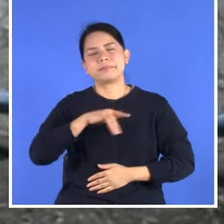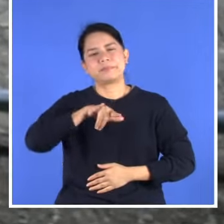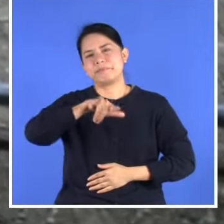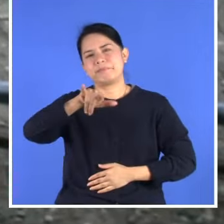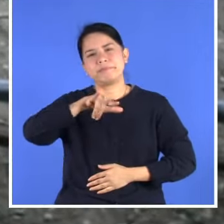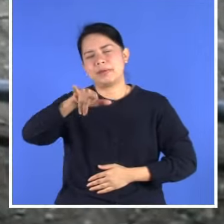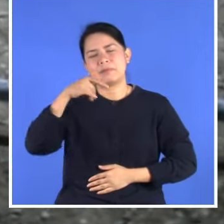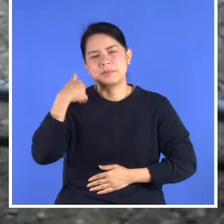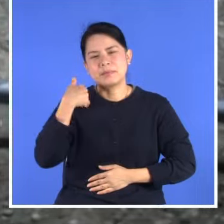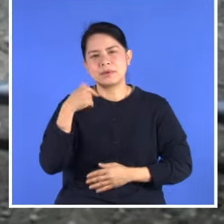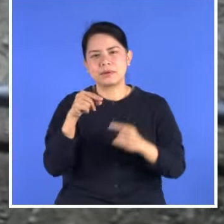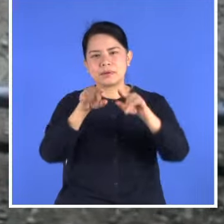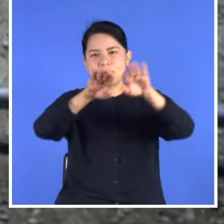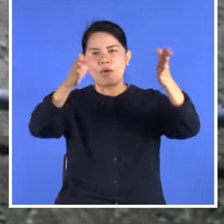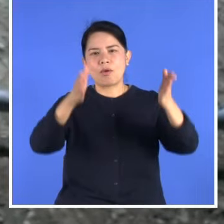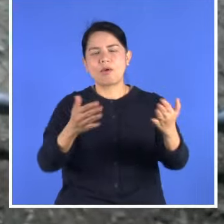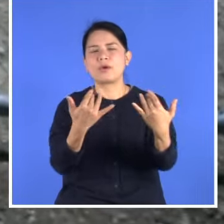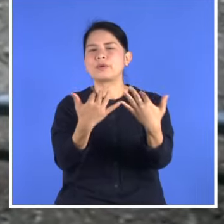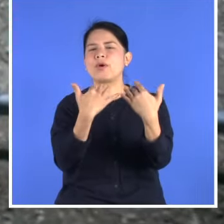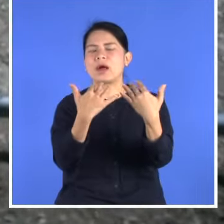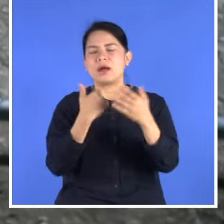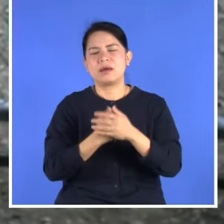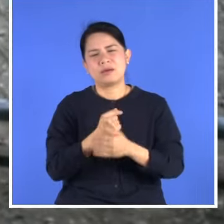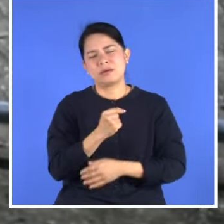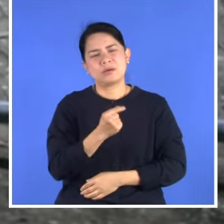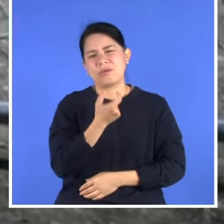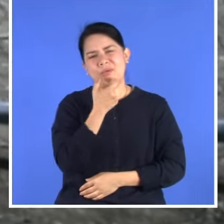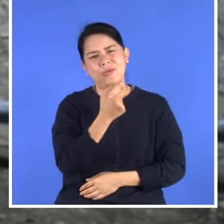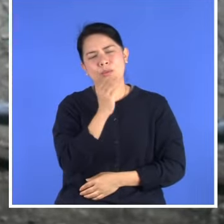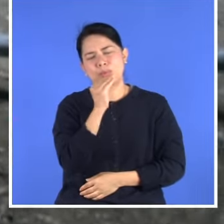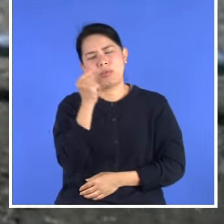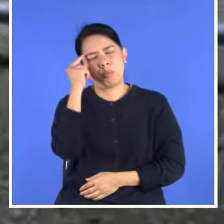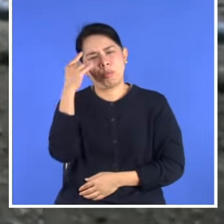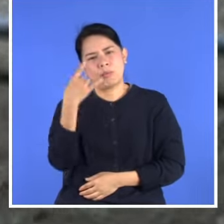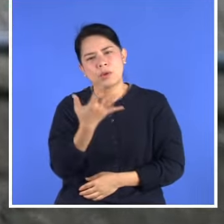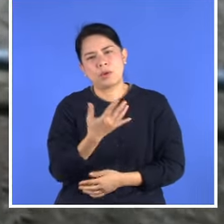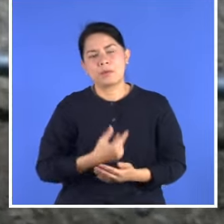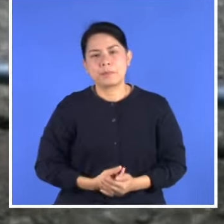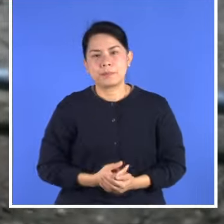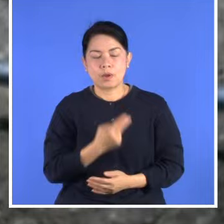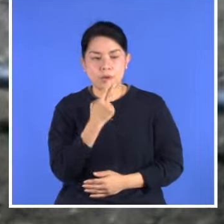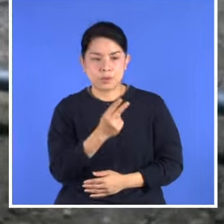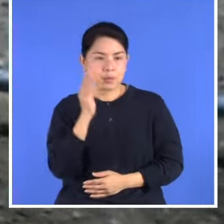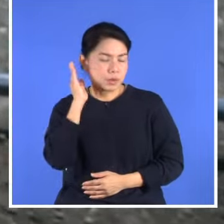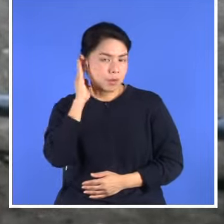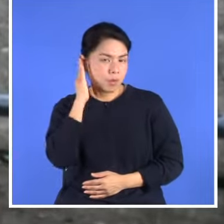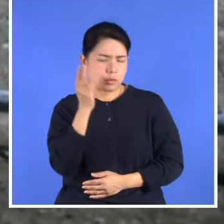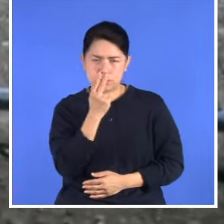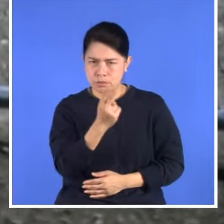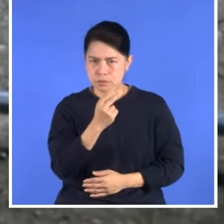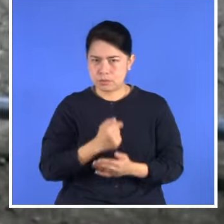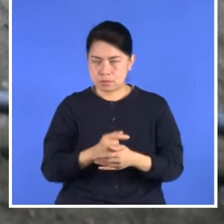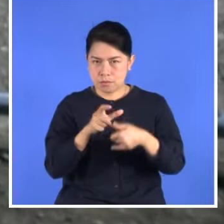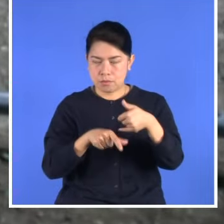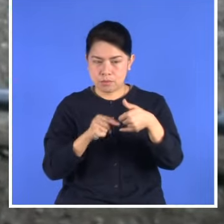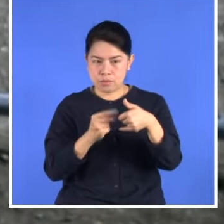ช่องแอร ์ พูดไปเรื่อยระหว่างที่นักข่าวถามตำรวจถามเนี่ยสังเกตเห็นบริเวณใบหูผู้ชายคนนี้มีการเอา